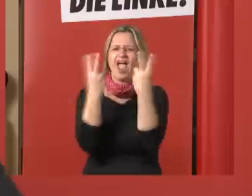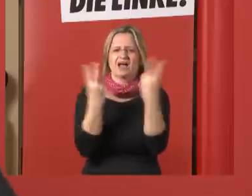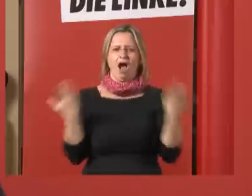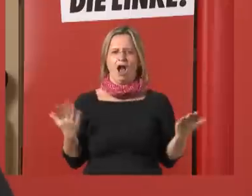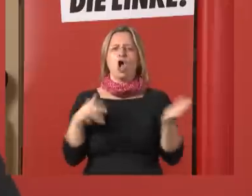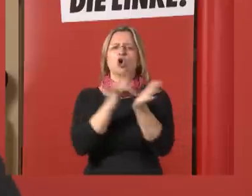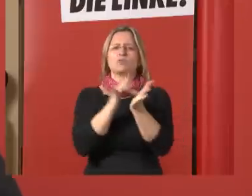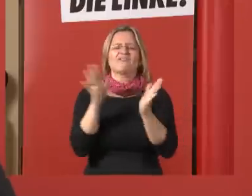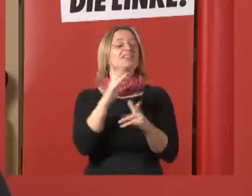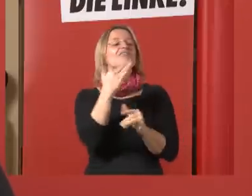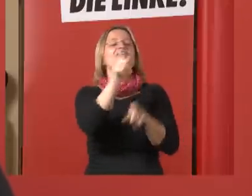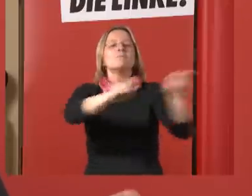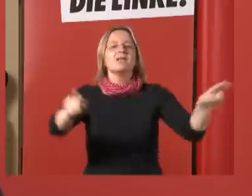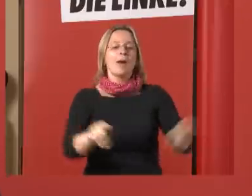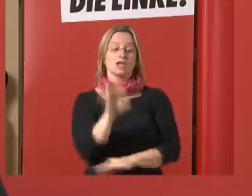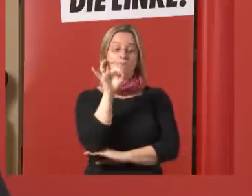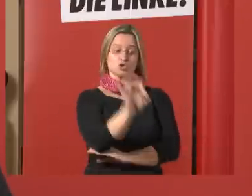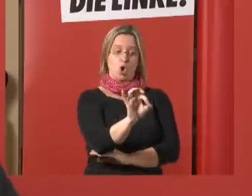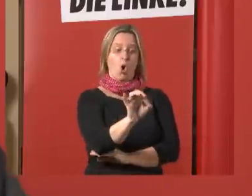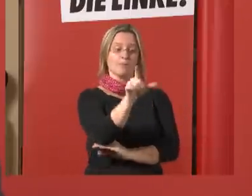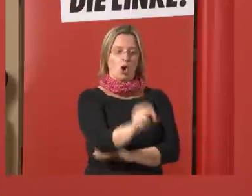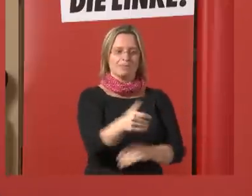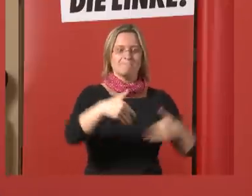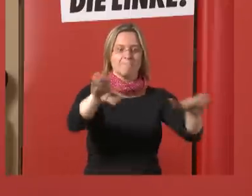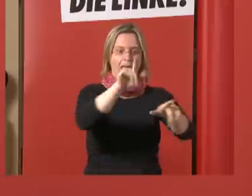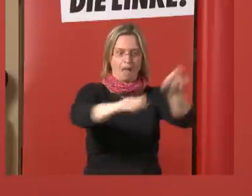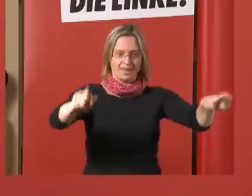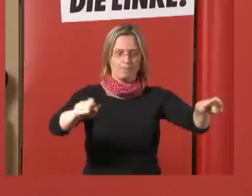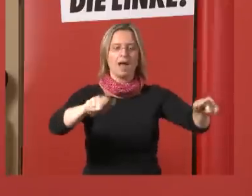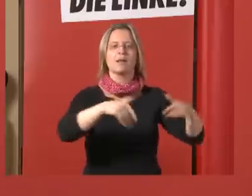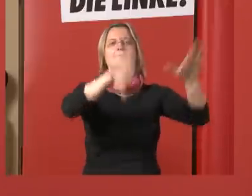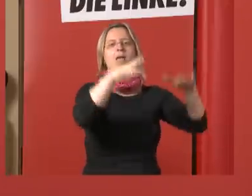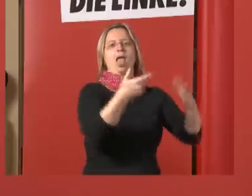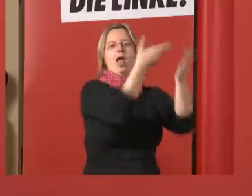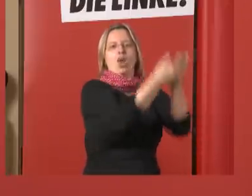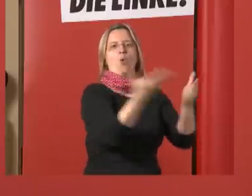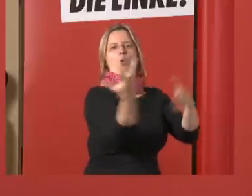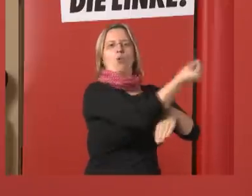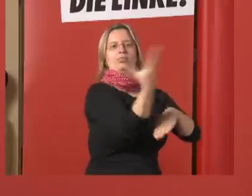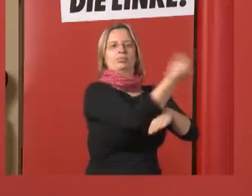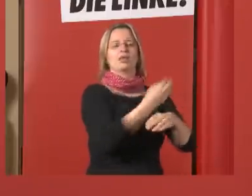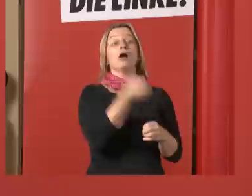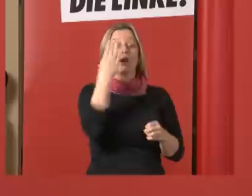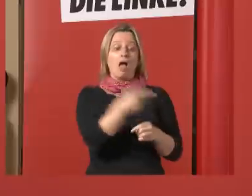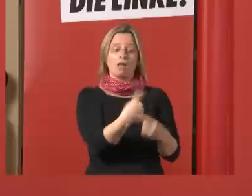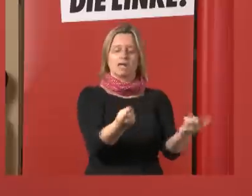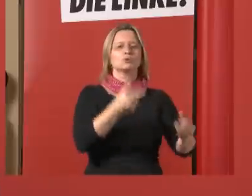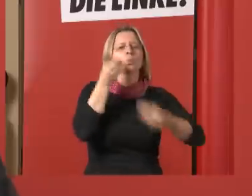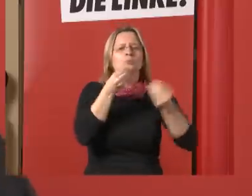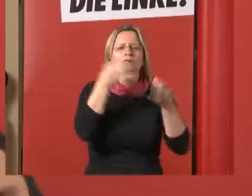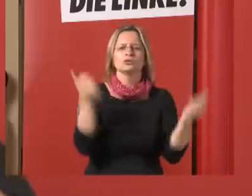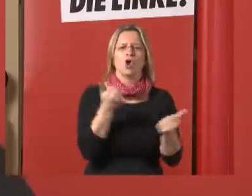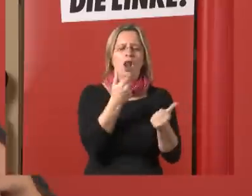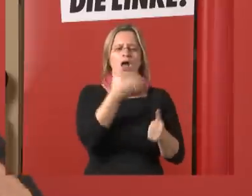ist, deren Gehalt ist sicher. Das hängt davon ab, wie viel behinderte Mitarbeiter sie haben, nicht was sie tun und wie gut sie das